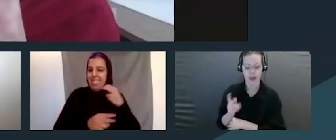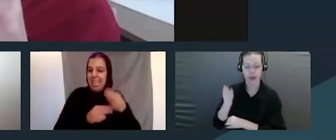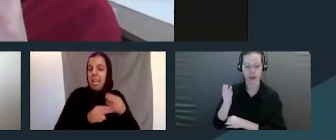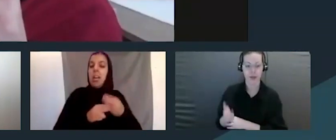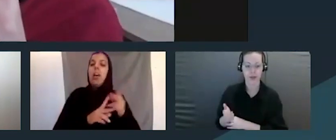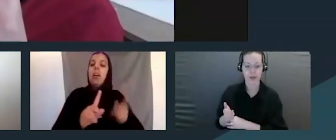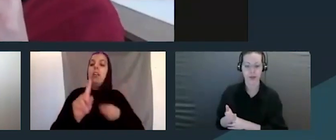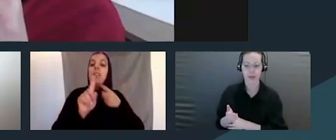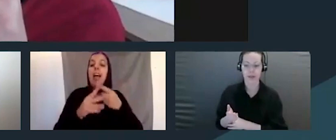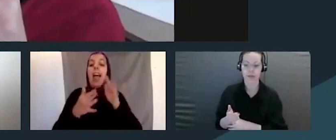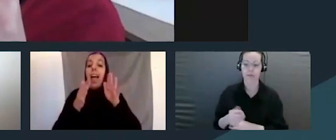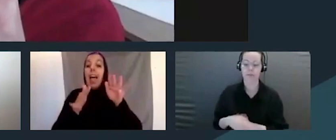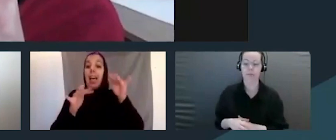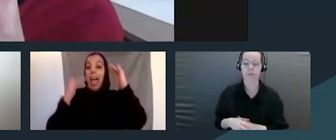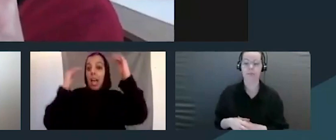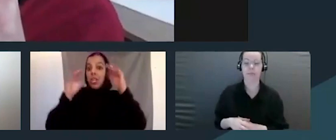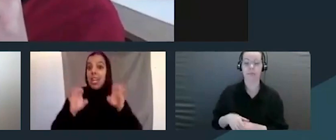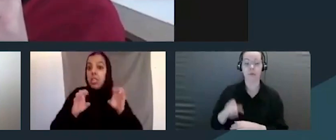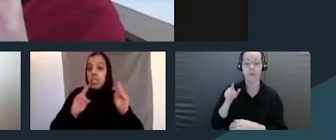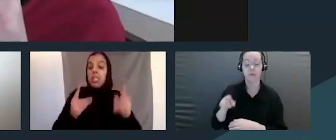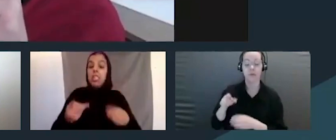Il a